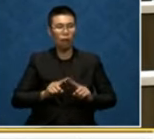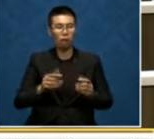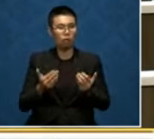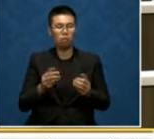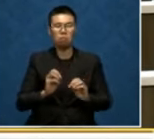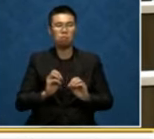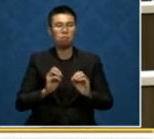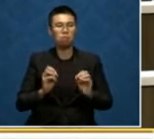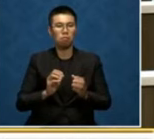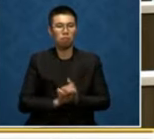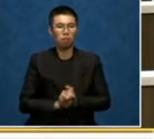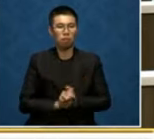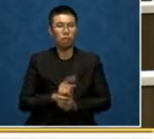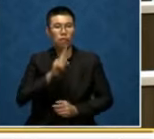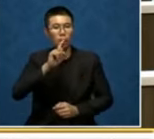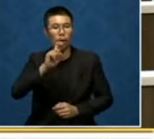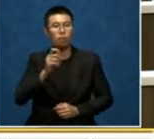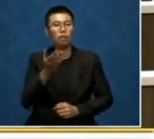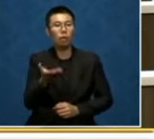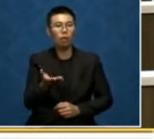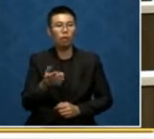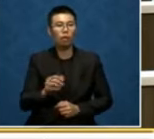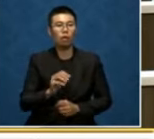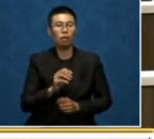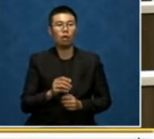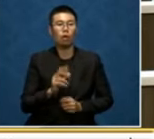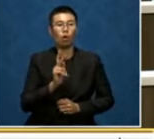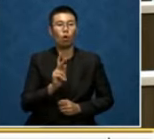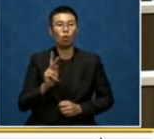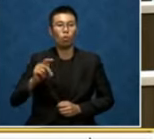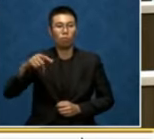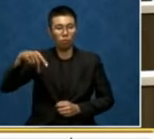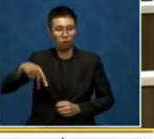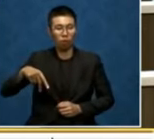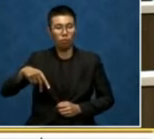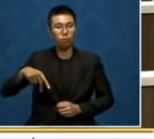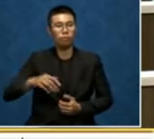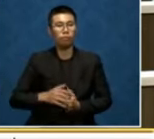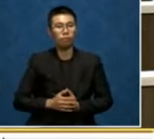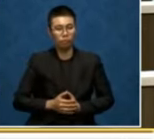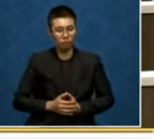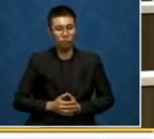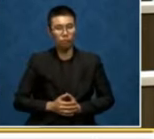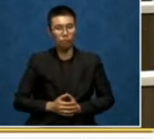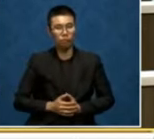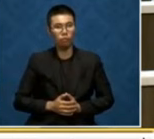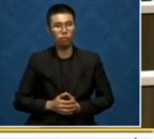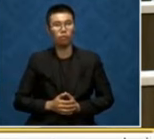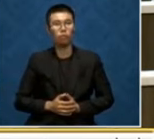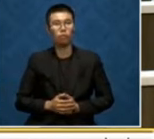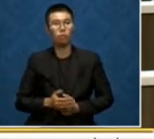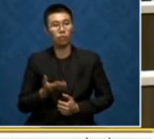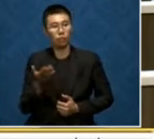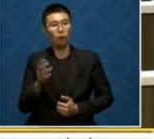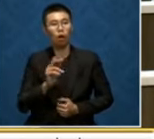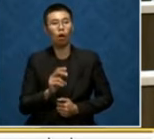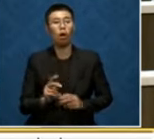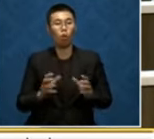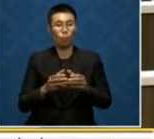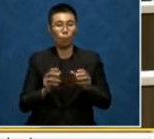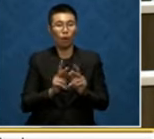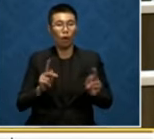ทางท่านคณะกรรมการกำกับกิจการพลังงานนะครับผ่านท่านประธานด้วยความเคารพนะครับว่าทางคณะกรรมการได้ทราบเรื่องนี้หรือ